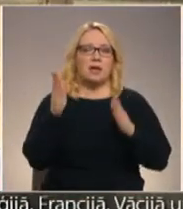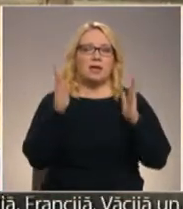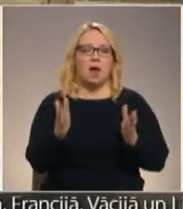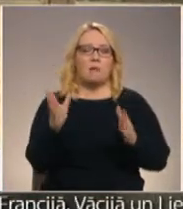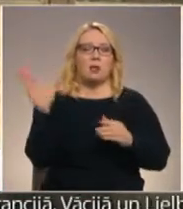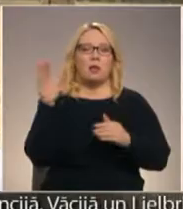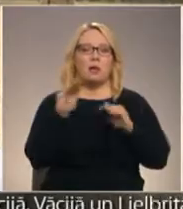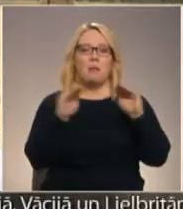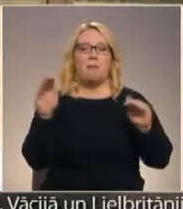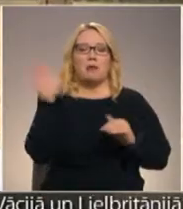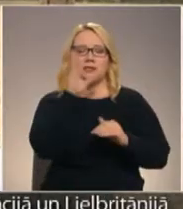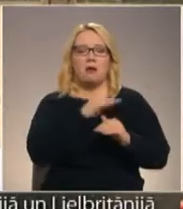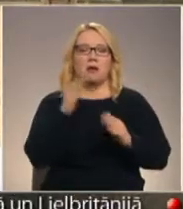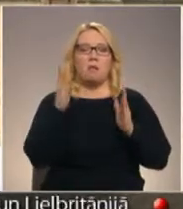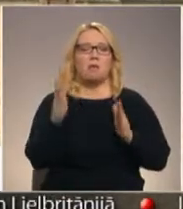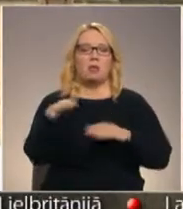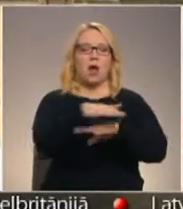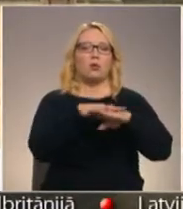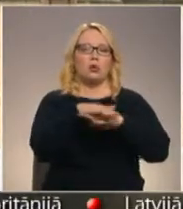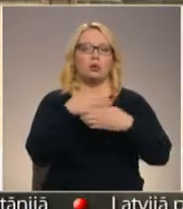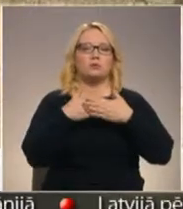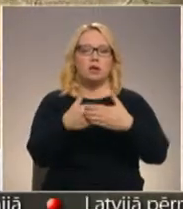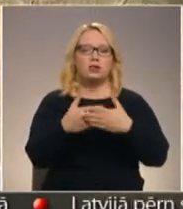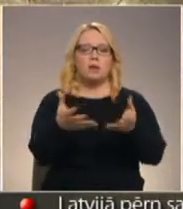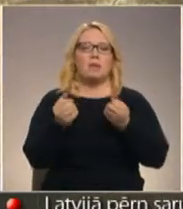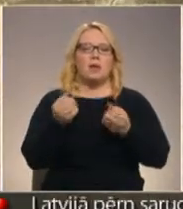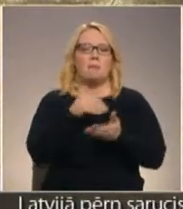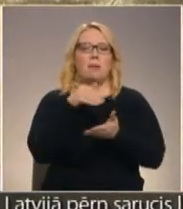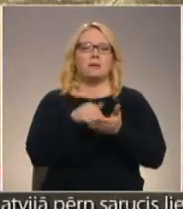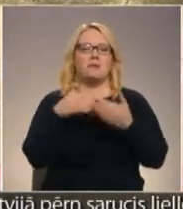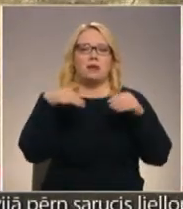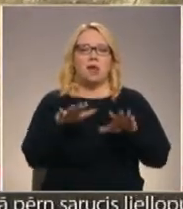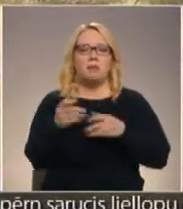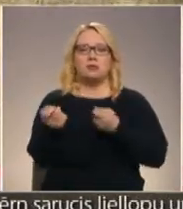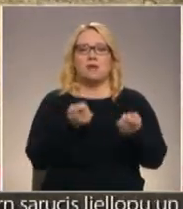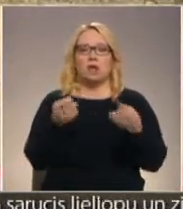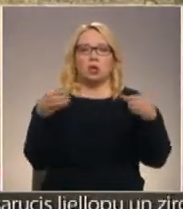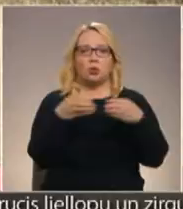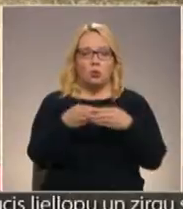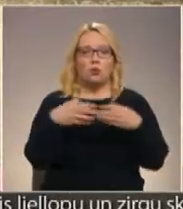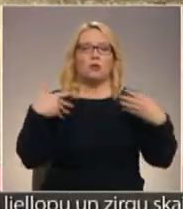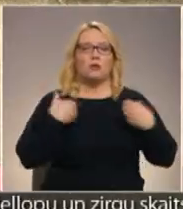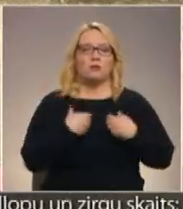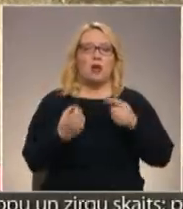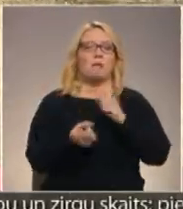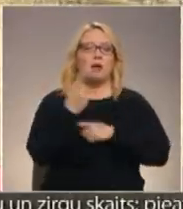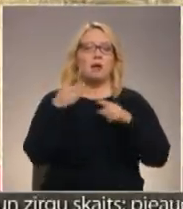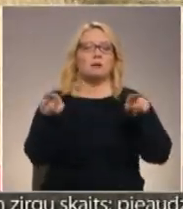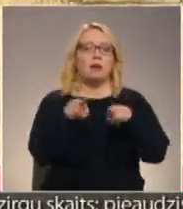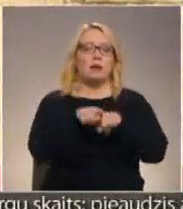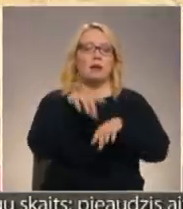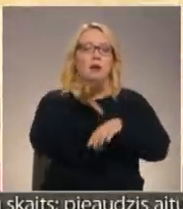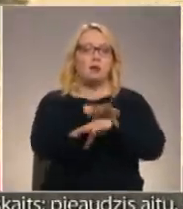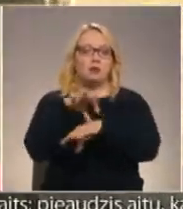atrasties auditorijā. Priekšā, pieņemt patstāvīgi kaut kādus lēmumus, vadīt grupu un tamlīdzīgi, tad, jā, diemžēl parādās arī identificējiem,